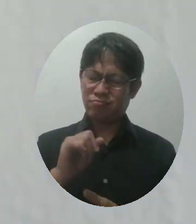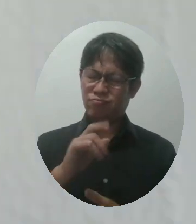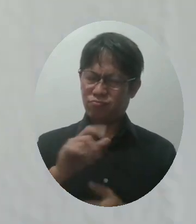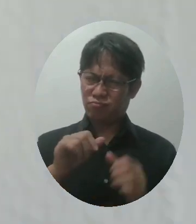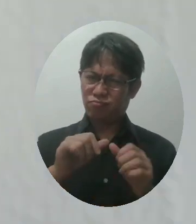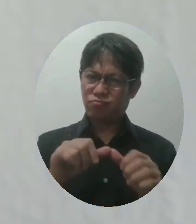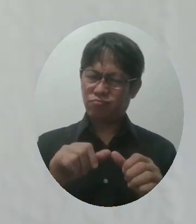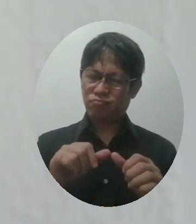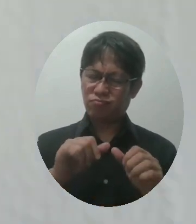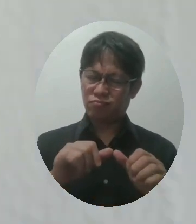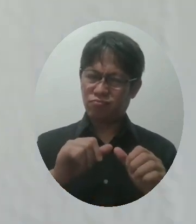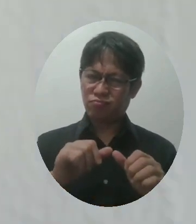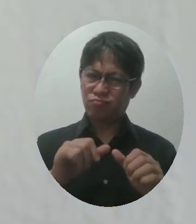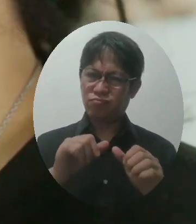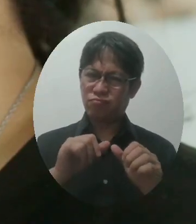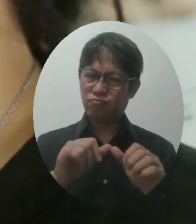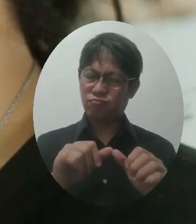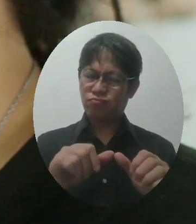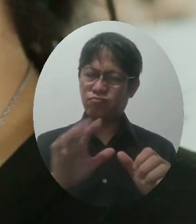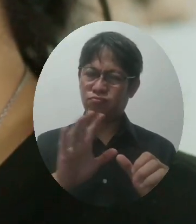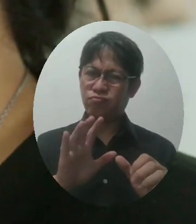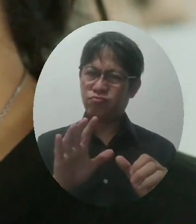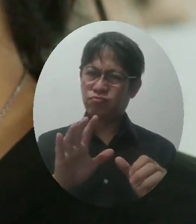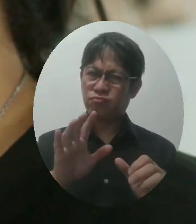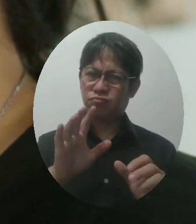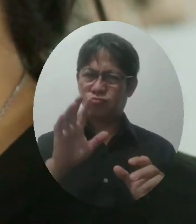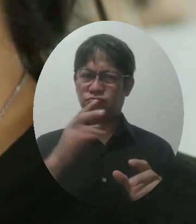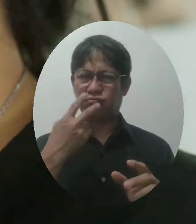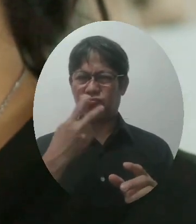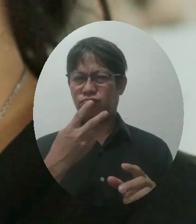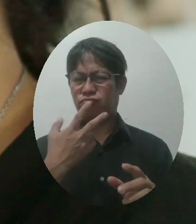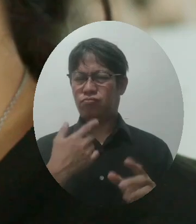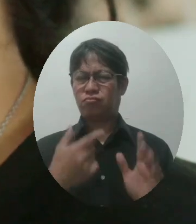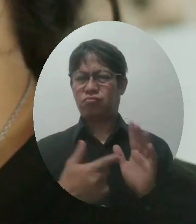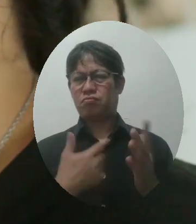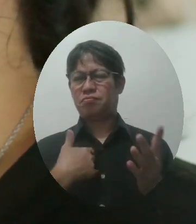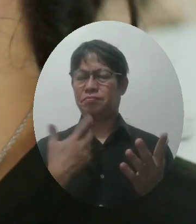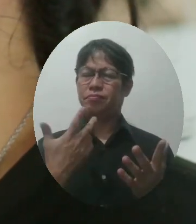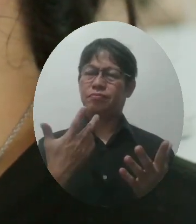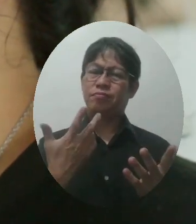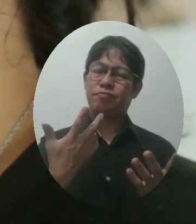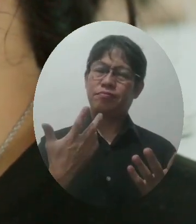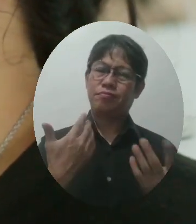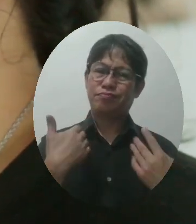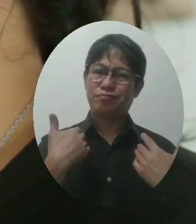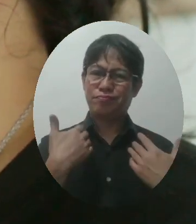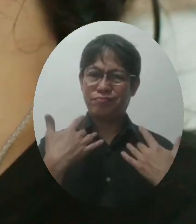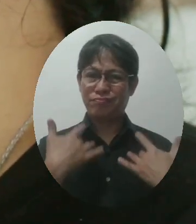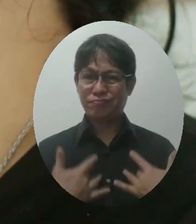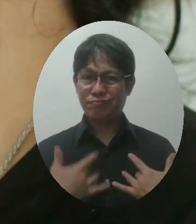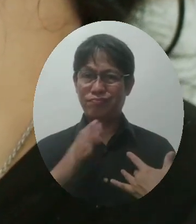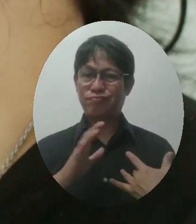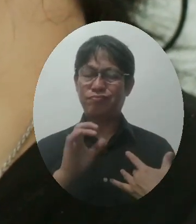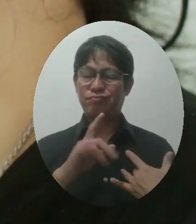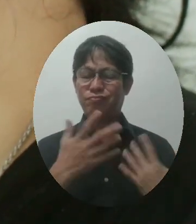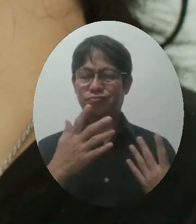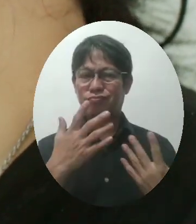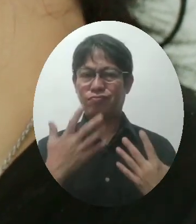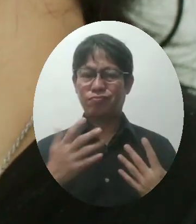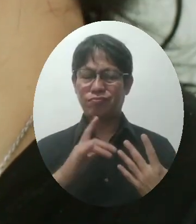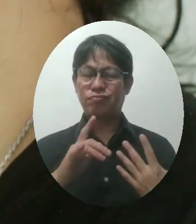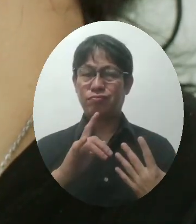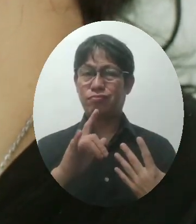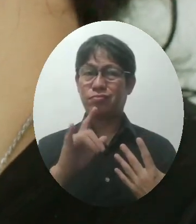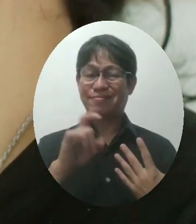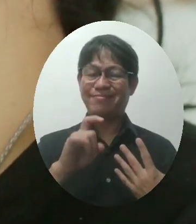is huwag kayong susuko. Ipagpatuloy lang ang buhay. Huwag natin ipapakita na nahihirapan tayo dahil syempre para sa